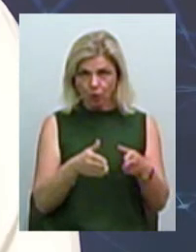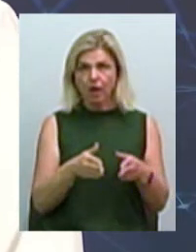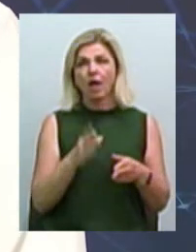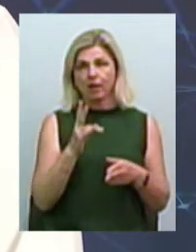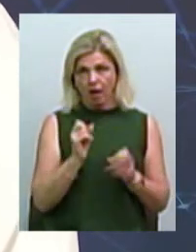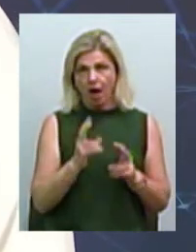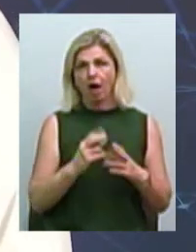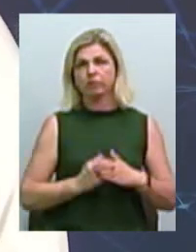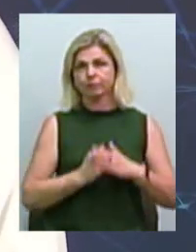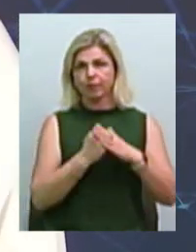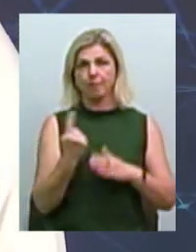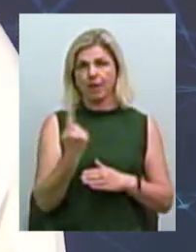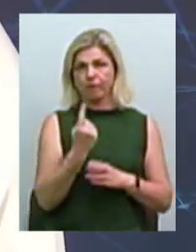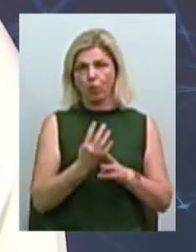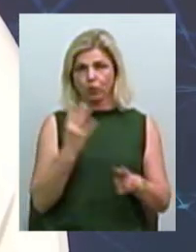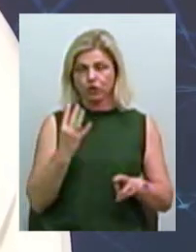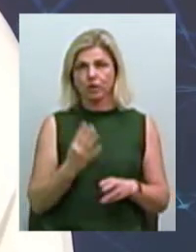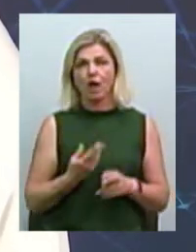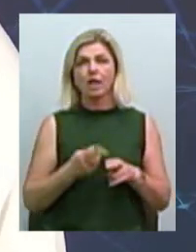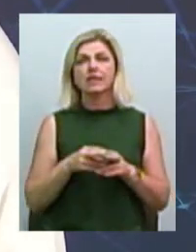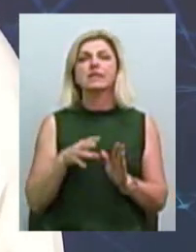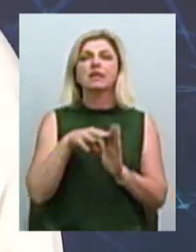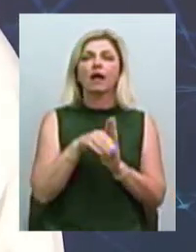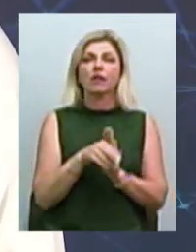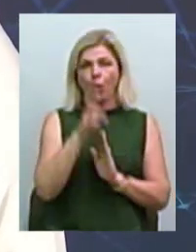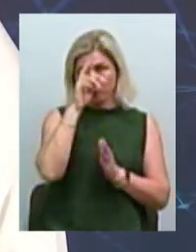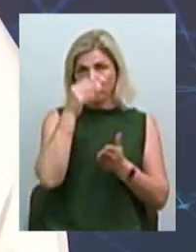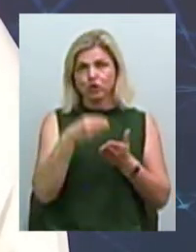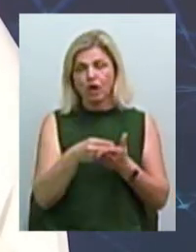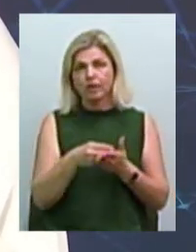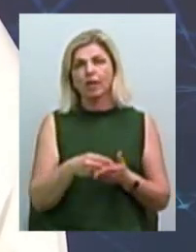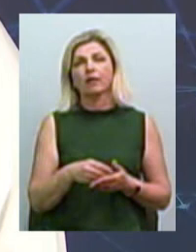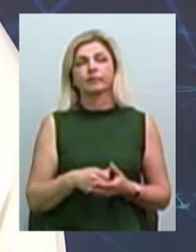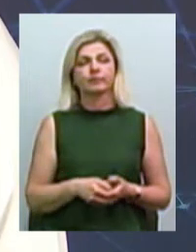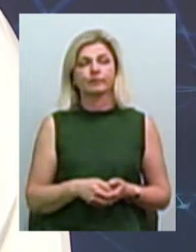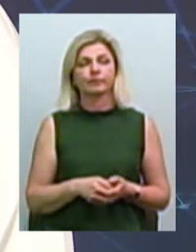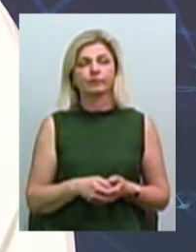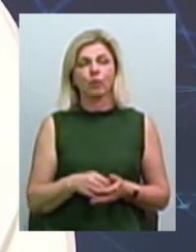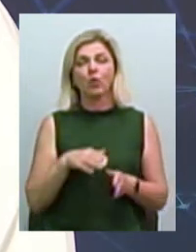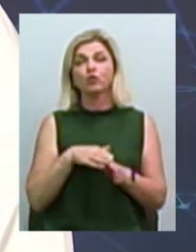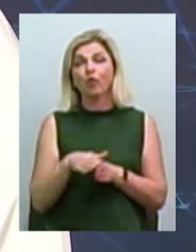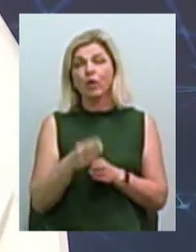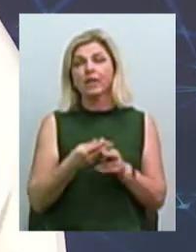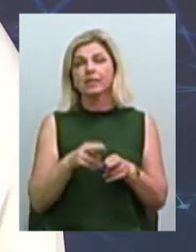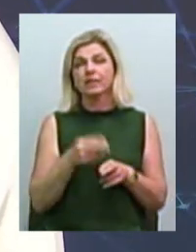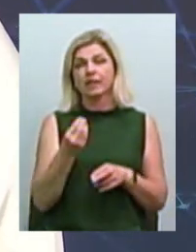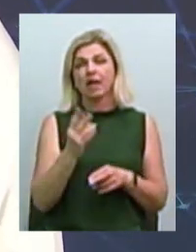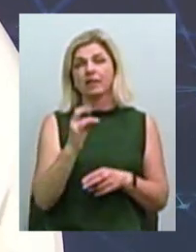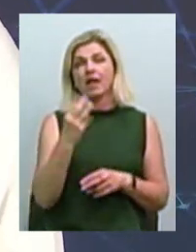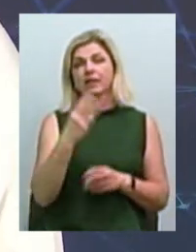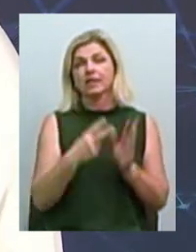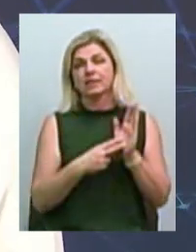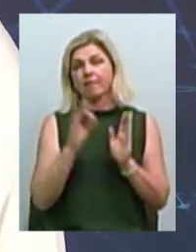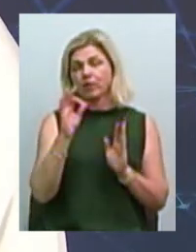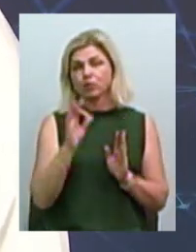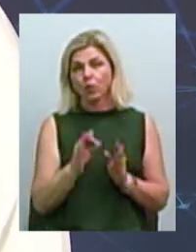Н-14, закладені в бюджет окремою строкою. І наскільки вони освоєні? Вони освоєні на сьогоднішній день на 37%, якщо